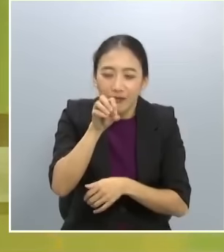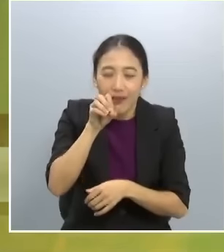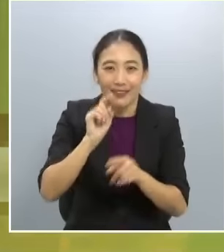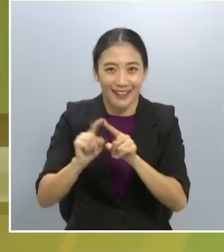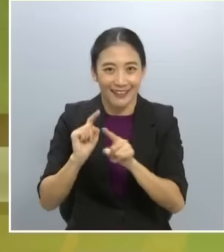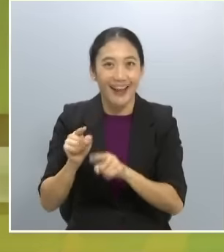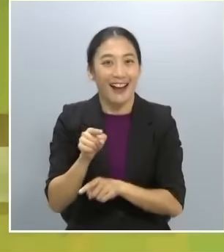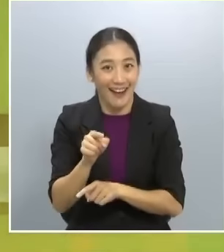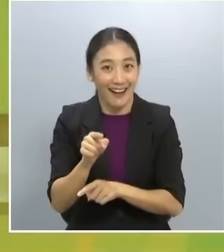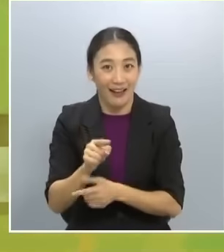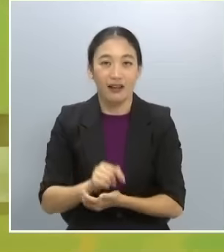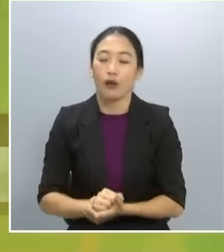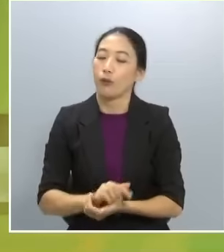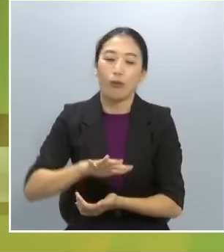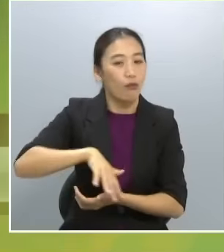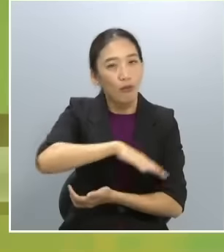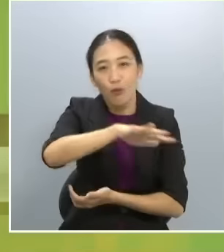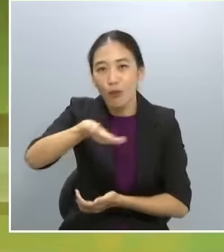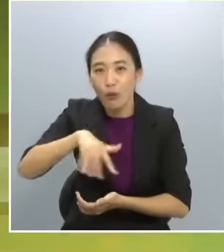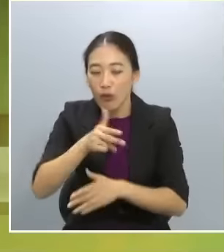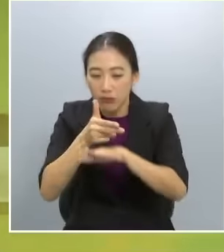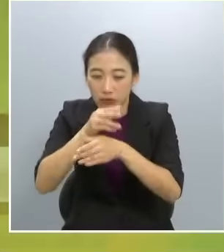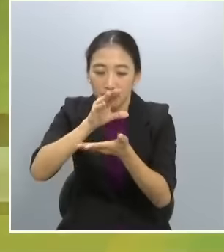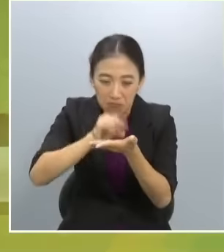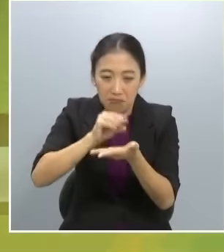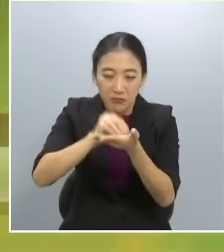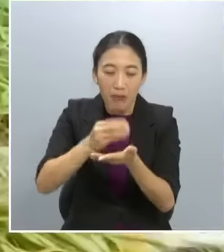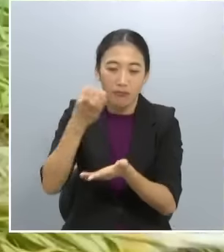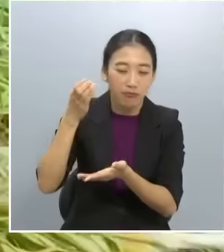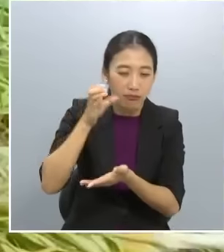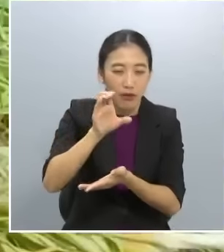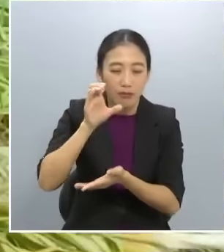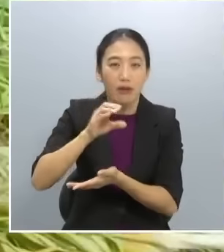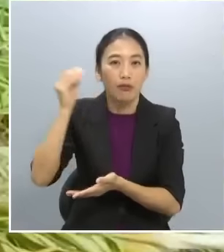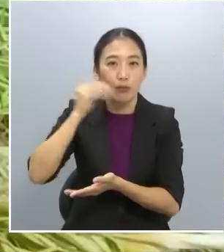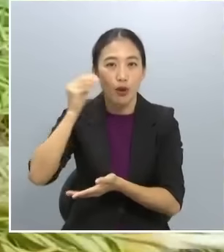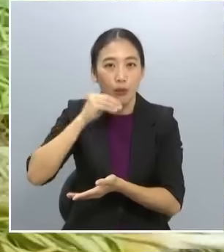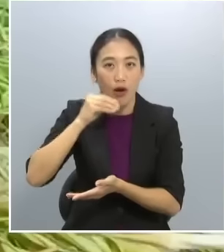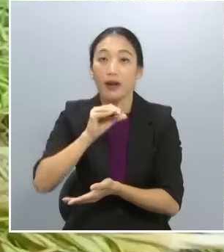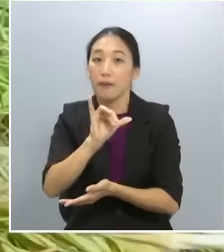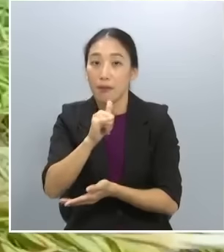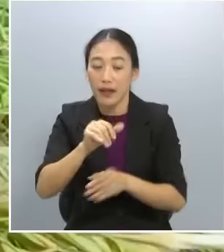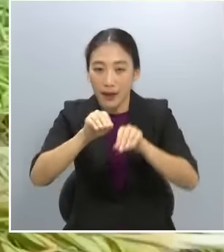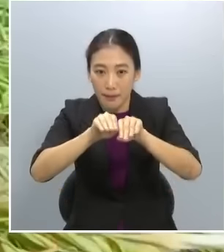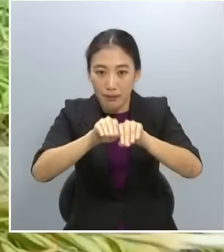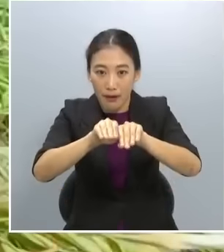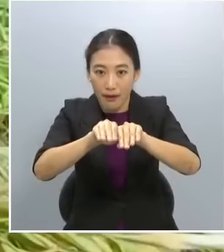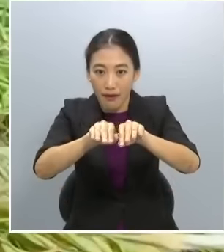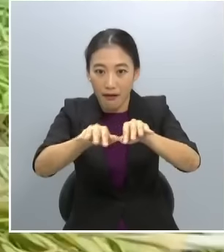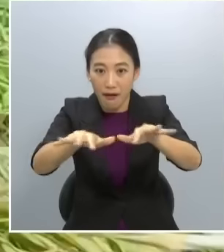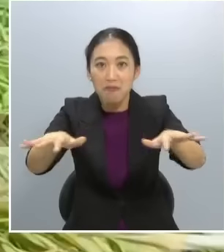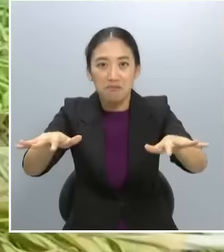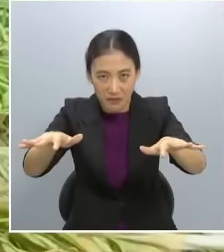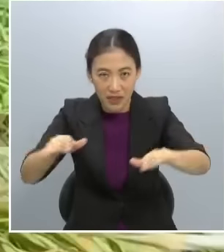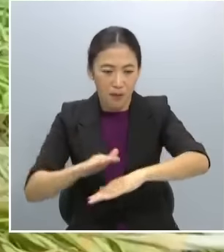ทุกการเคลื่อนไหวของเธอจะถูกจับตามองอย่างใกล้ชิดภาพถ่ายใหม่ๆของเธอจะถูกแชร์ต่อและถูกพูดถึงอย่างมากผิวหนัง